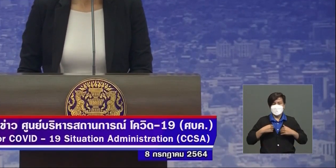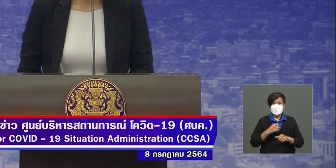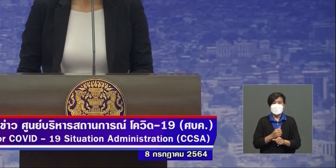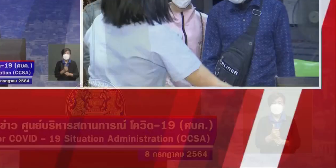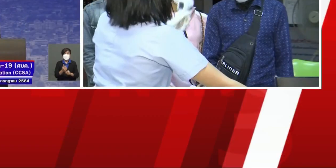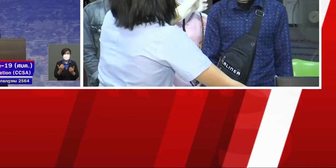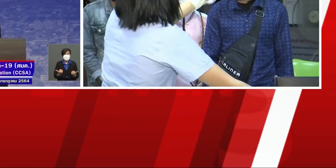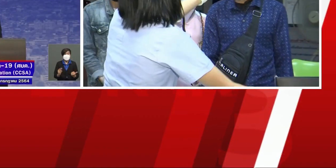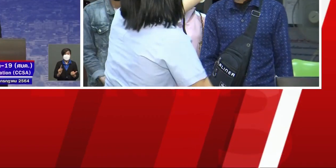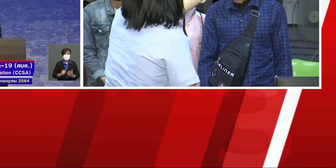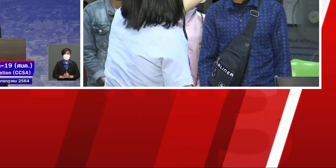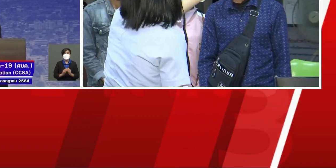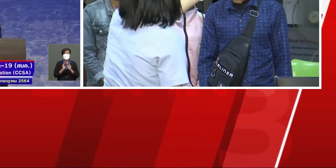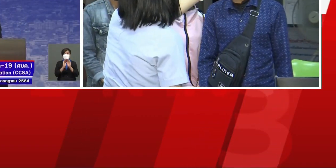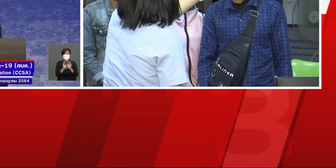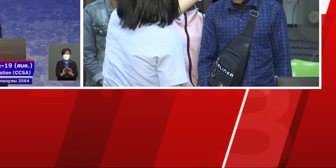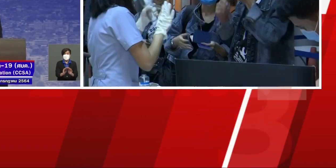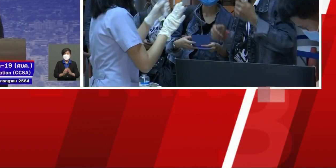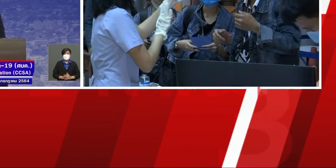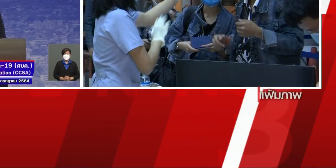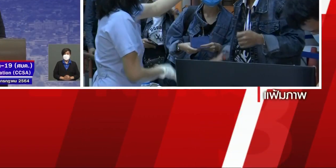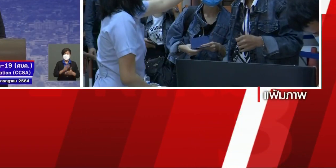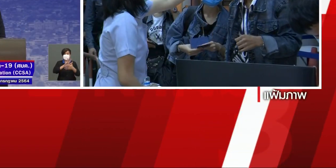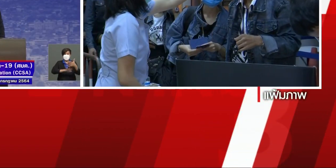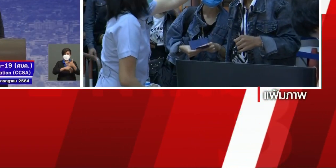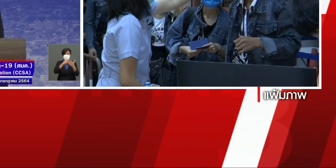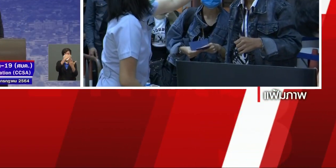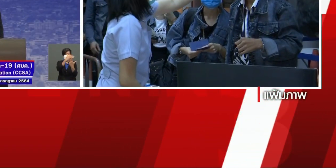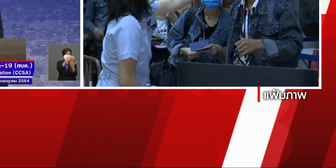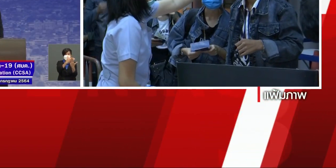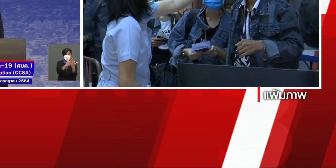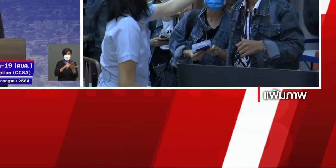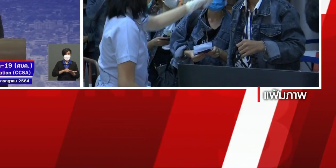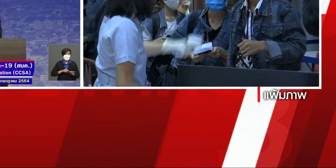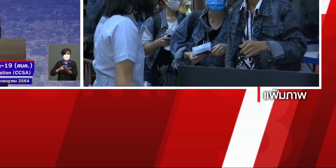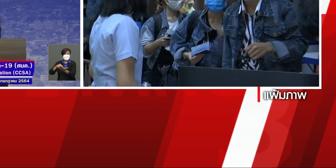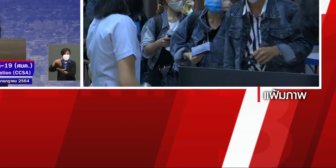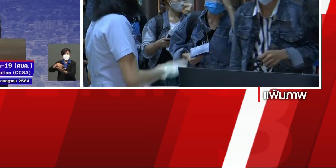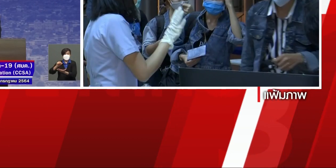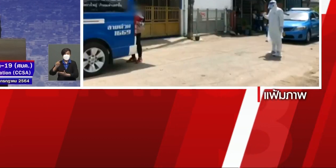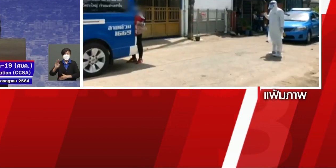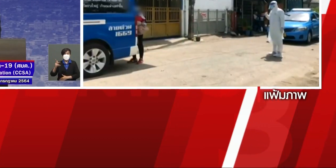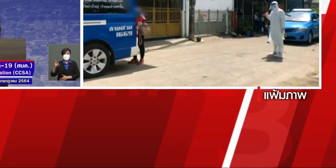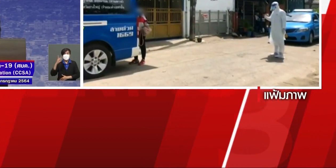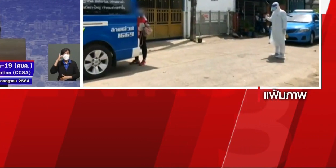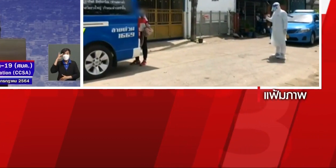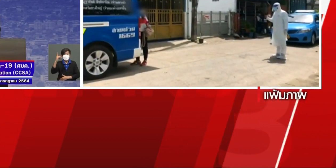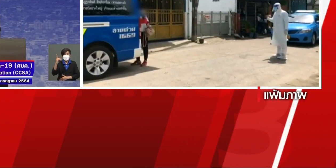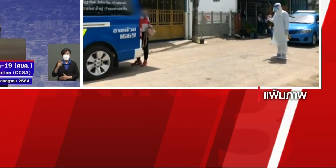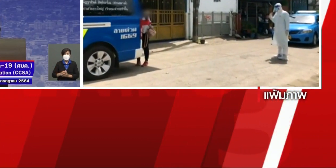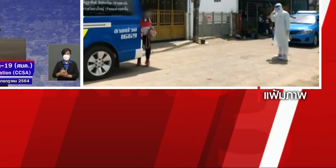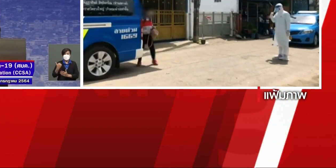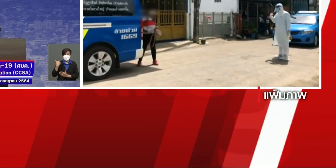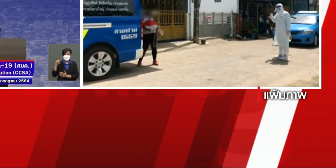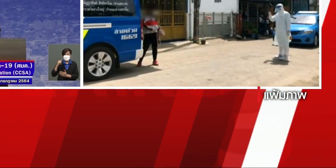กรณีจำเป็นจริงๆแนะนำให้ติดต่อไปยังศูนย์ประสานงานรับคนกลับบ้านของปลายทางก่อนเช่นโรงพยาบาลหน่วยงาน